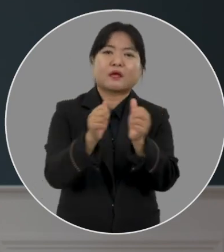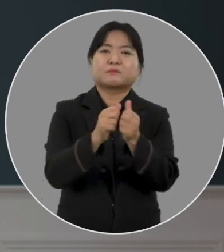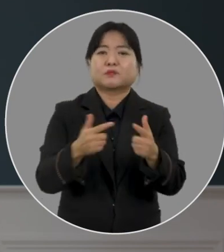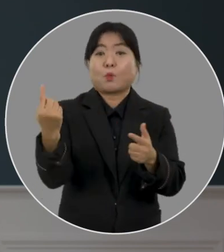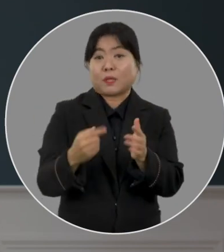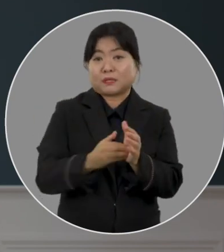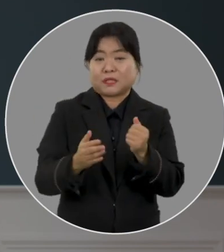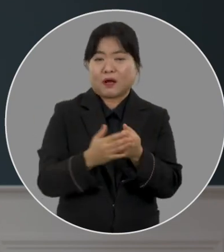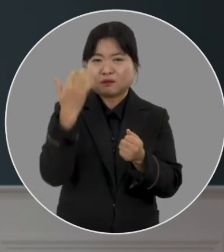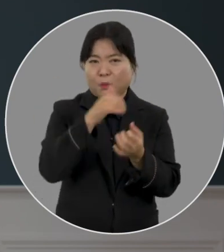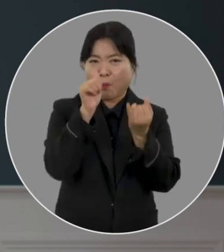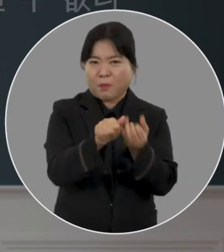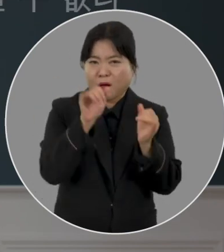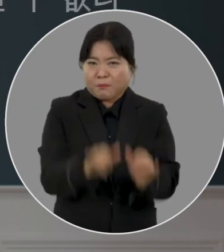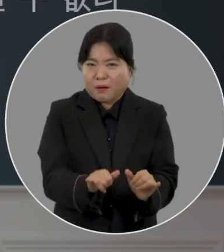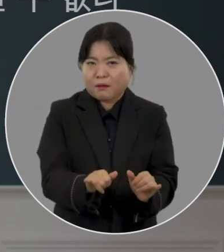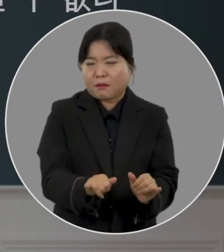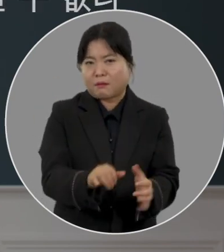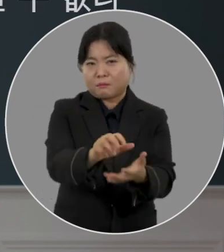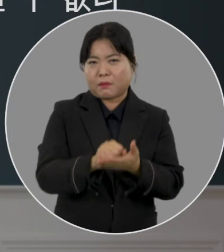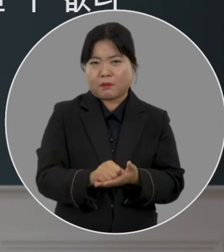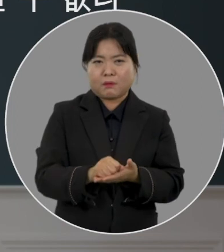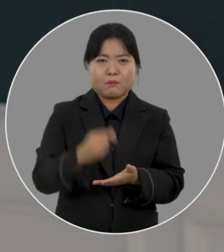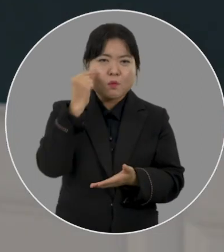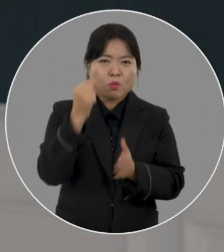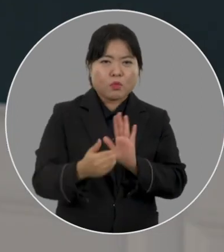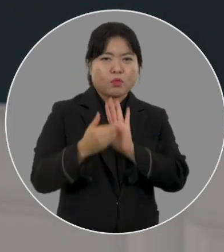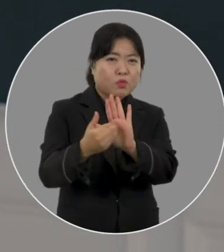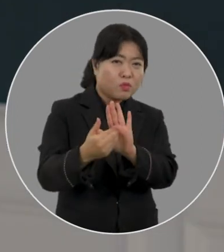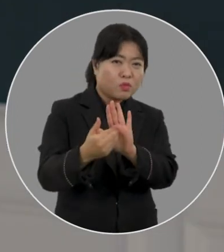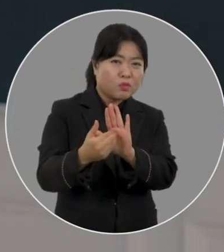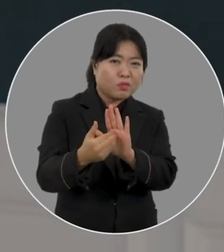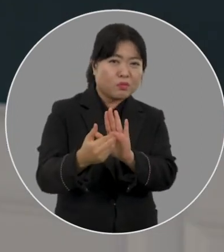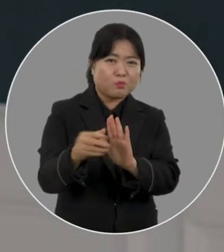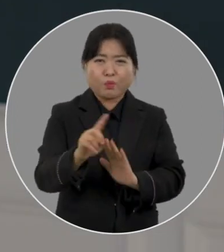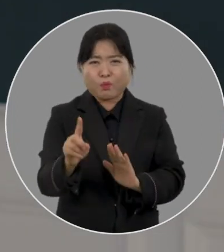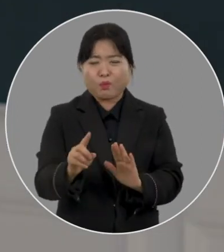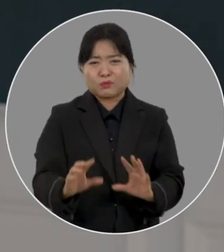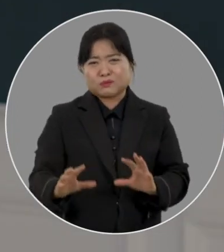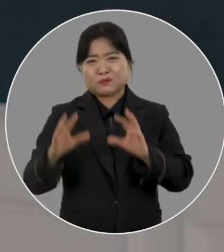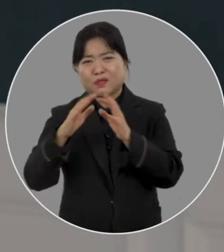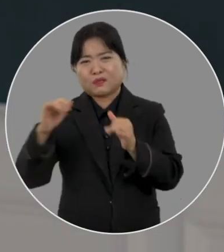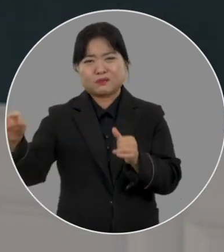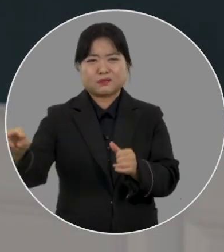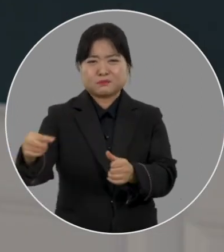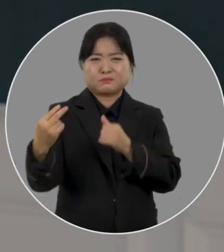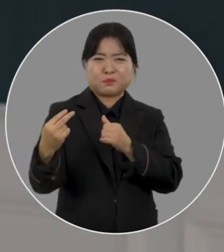때문에 잠재적 성범죄자이기 때문에 이거는 받아들일 수 없다. 정말 세계인들의 웃음거리가